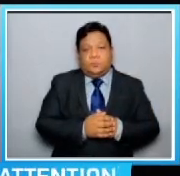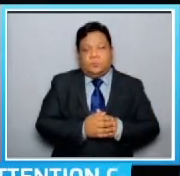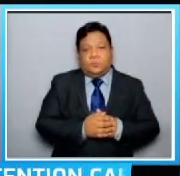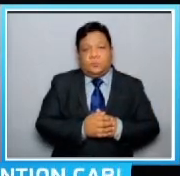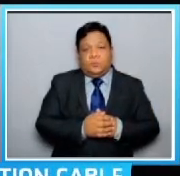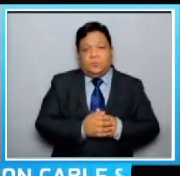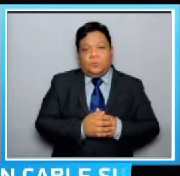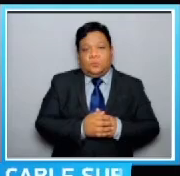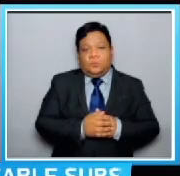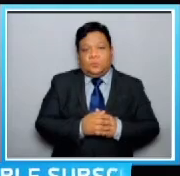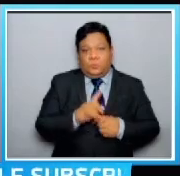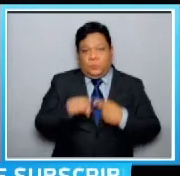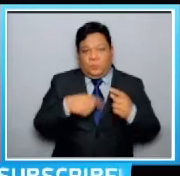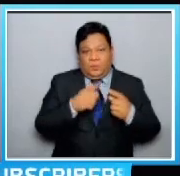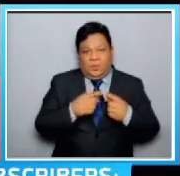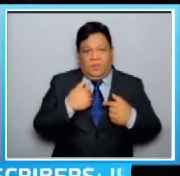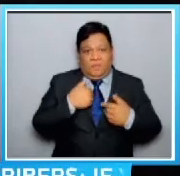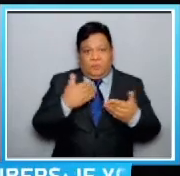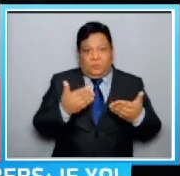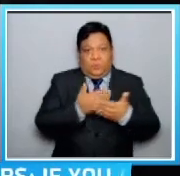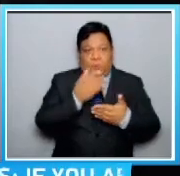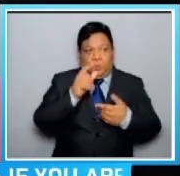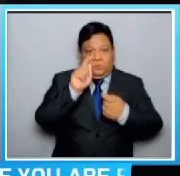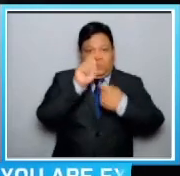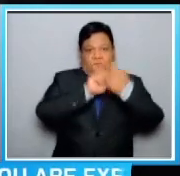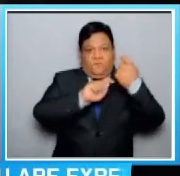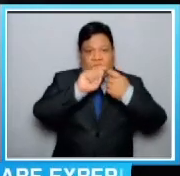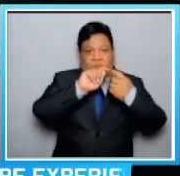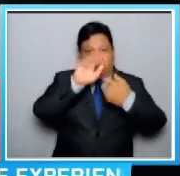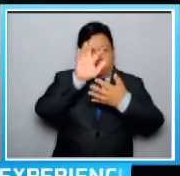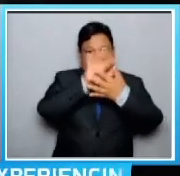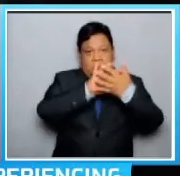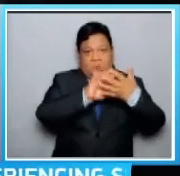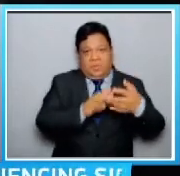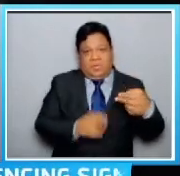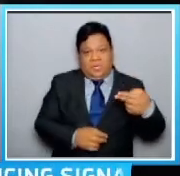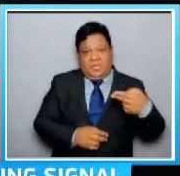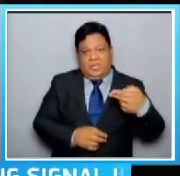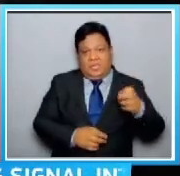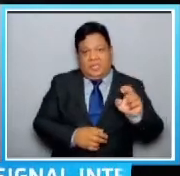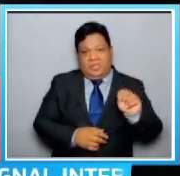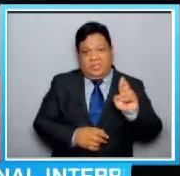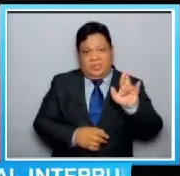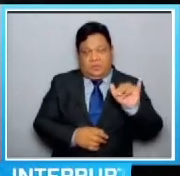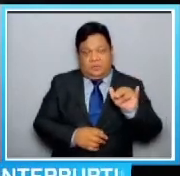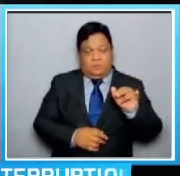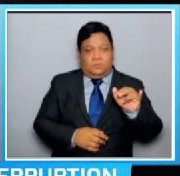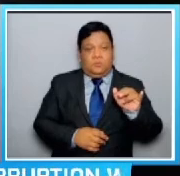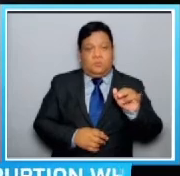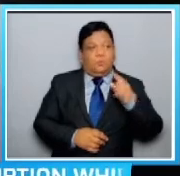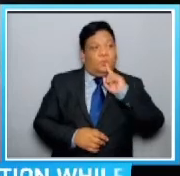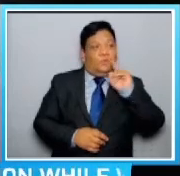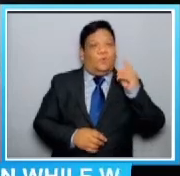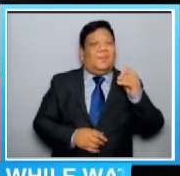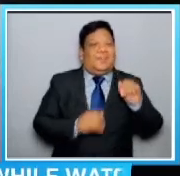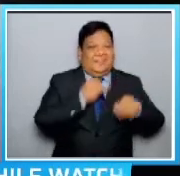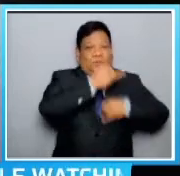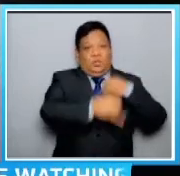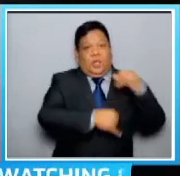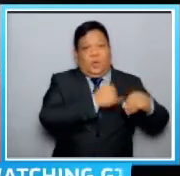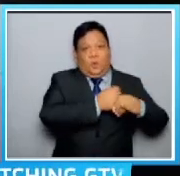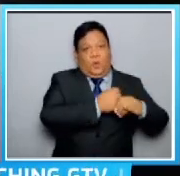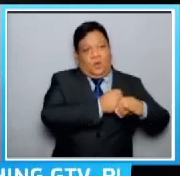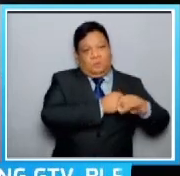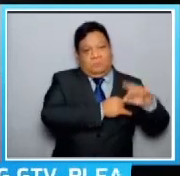mawawala, mag-dissipate. Pero yung isang bagyo na ang pangalan ngayon ay Hinamnor. Hinamnor daw